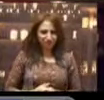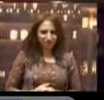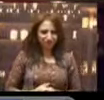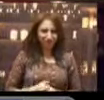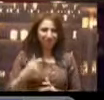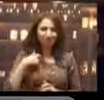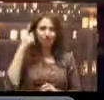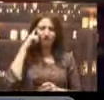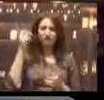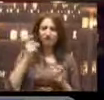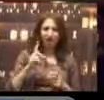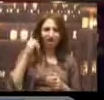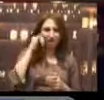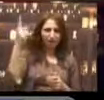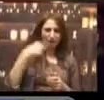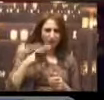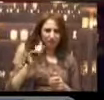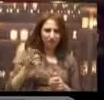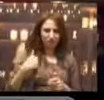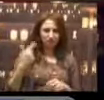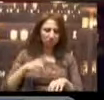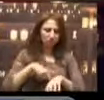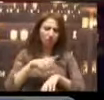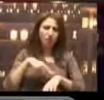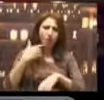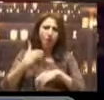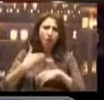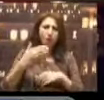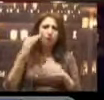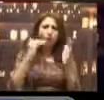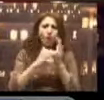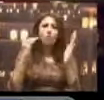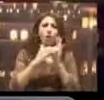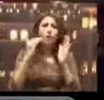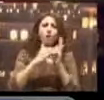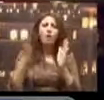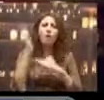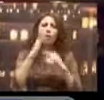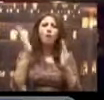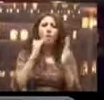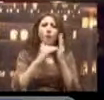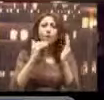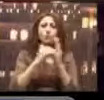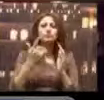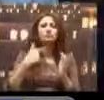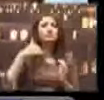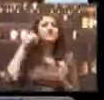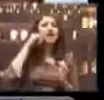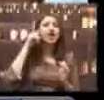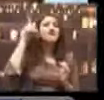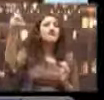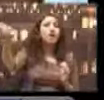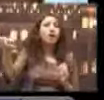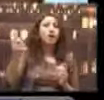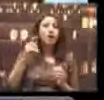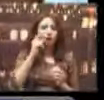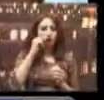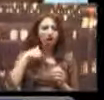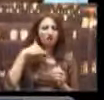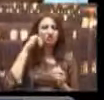فما بقتش فاهم بقى، وقعدت فتره طويله مش فاهم اي حاجه. وكلمت دكتور شريف مره، قال لي لا ده انت بالعكس انت من الناس